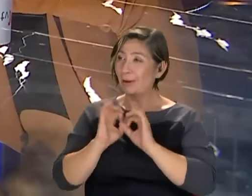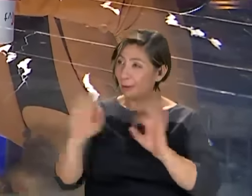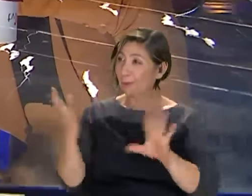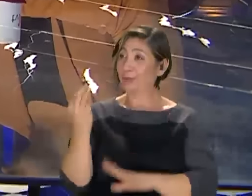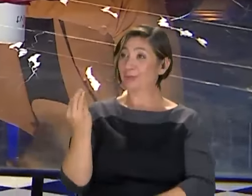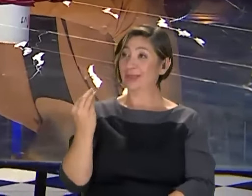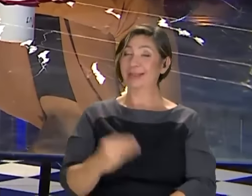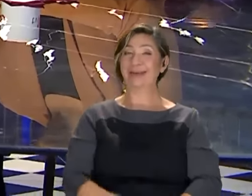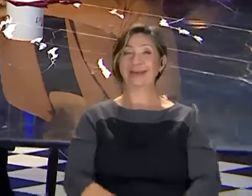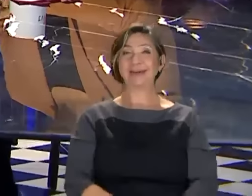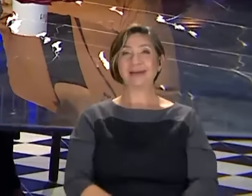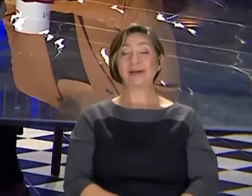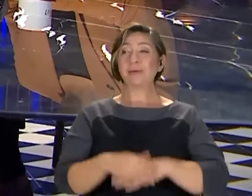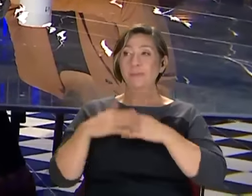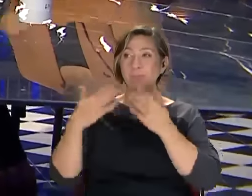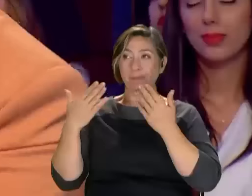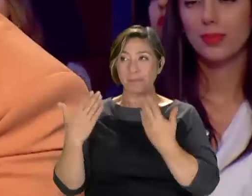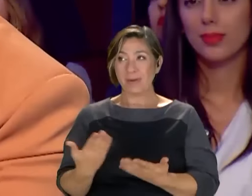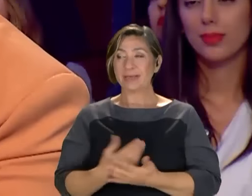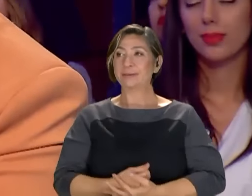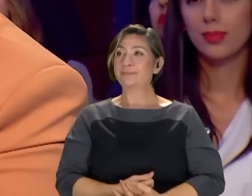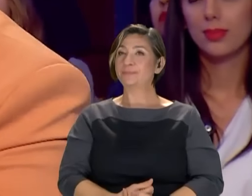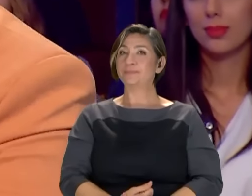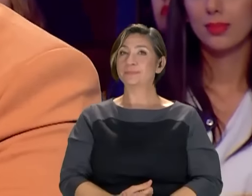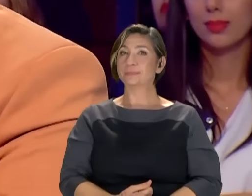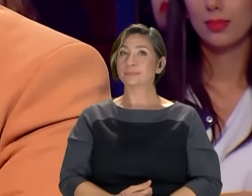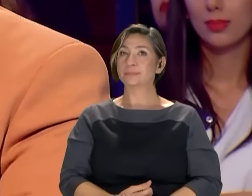harikulade. Peki